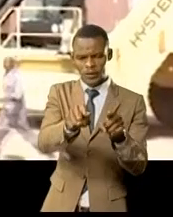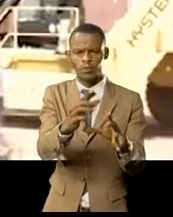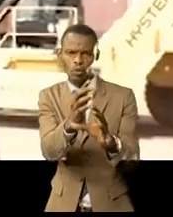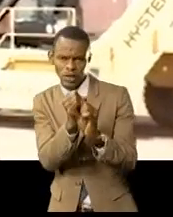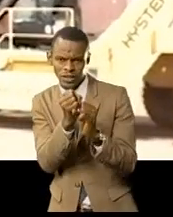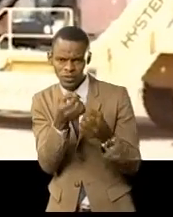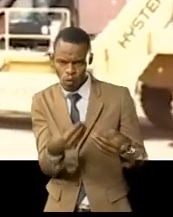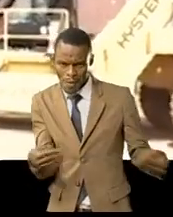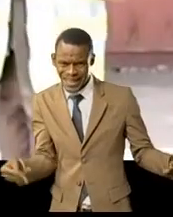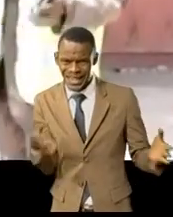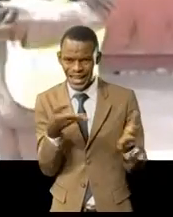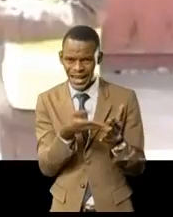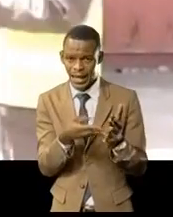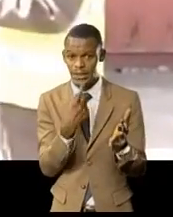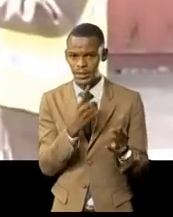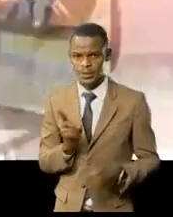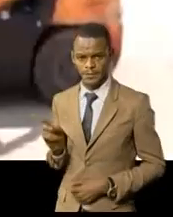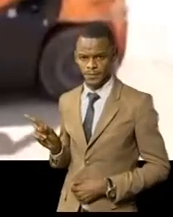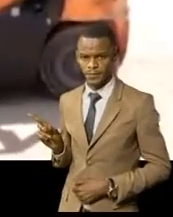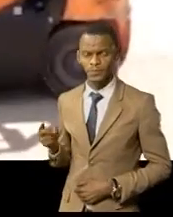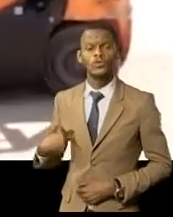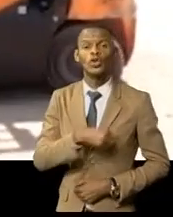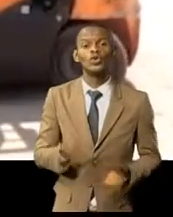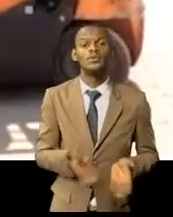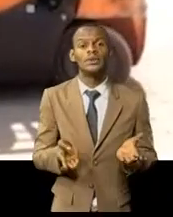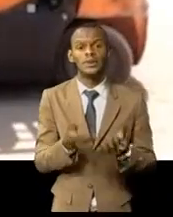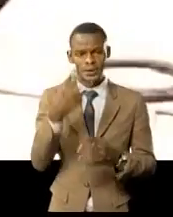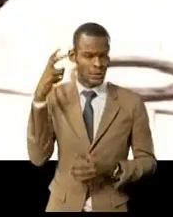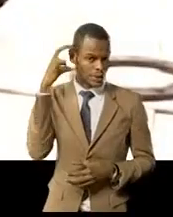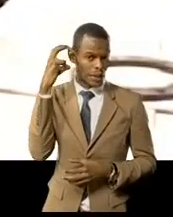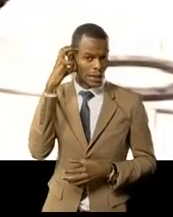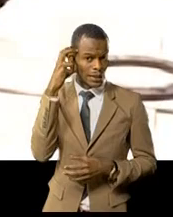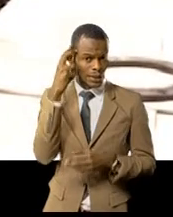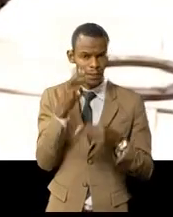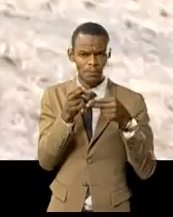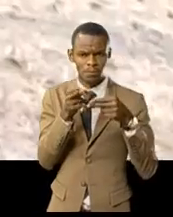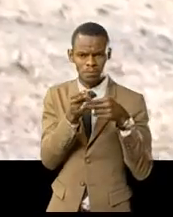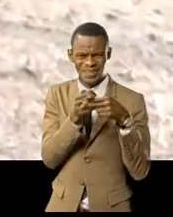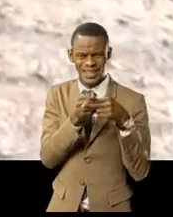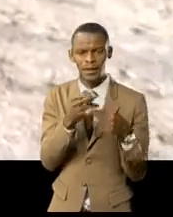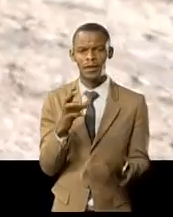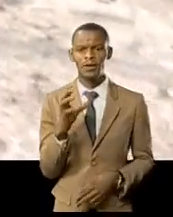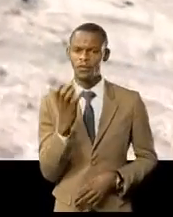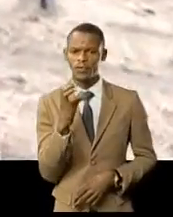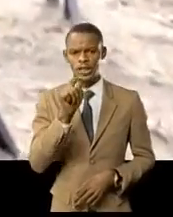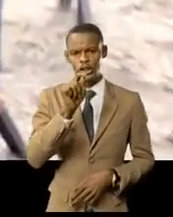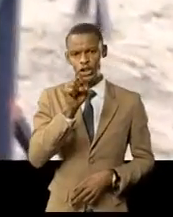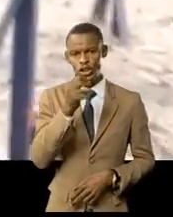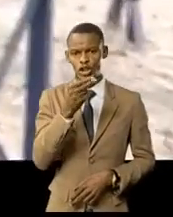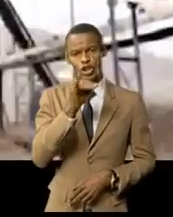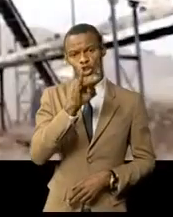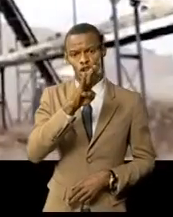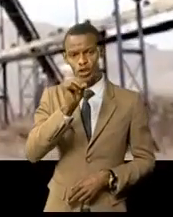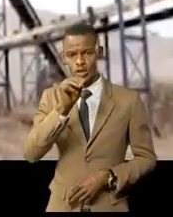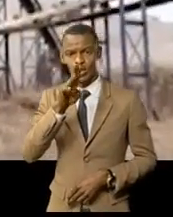Nous sommes ici à Kananga, cap vers Tchimboulou, où nous allons accueillir le premier train dans sa première